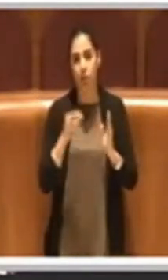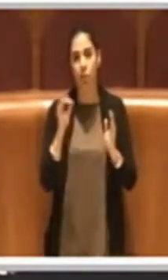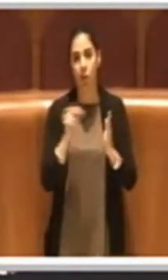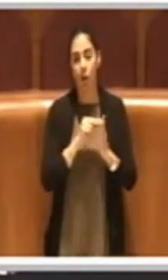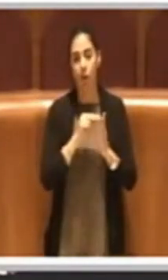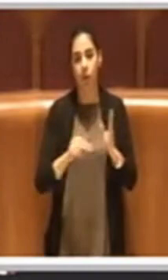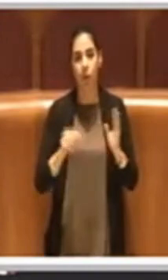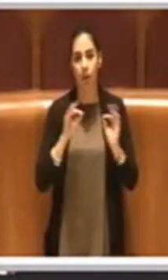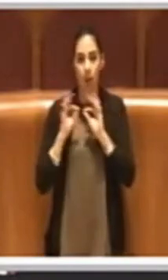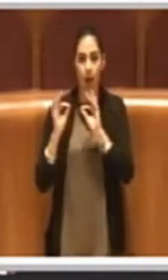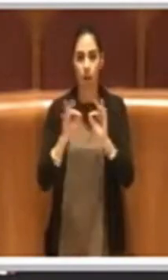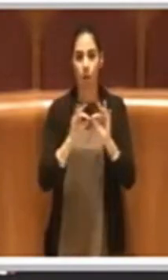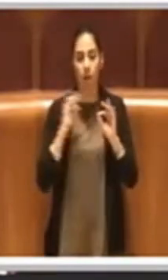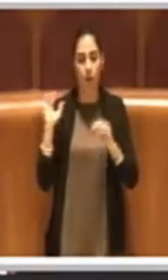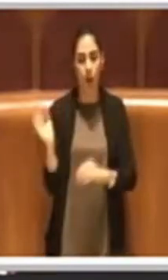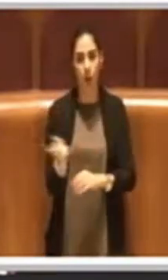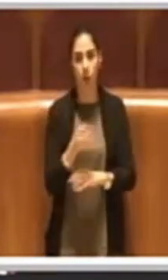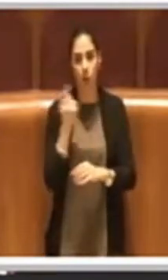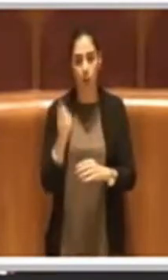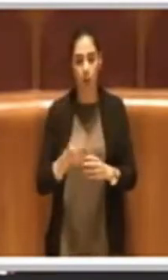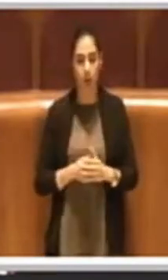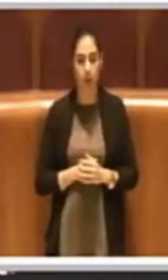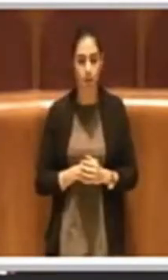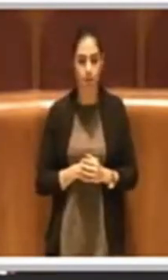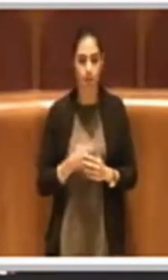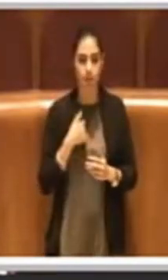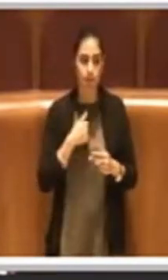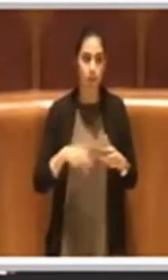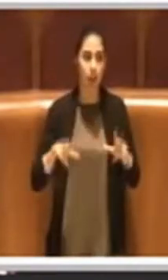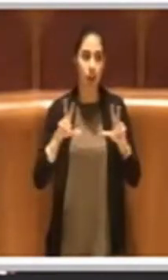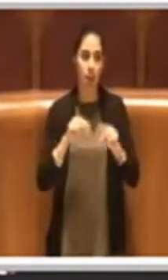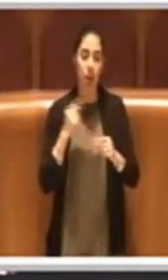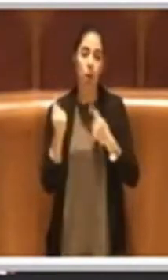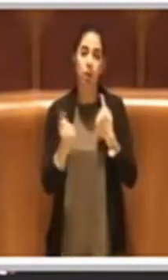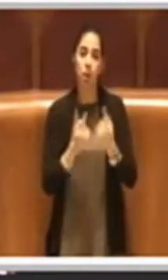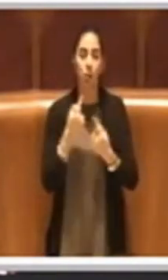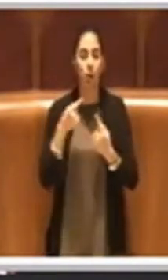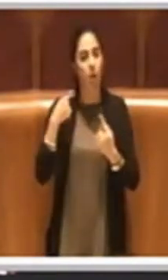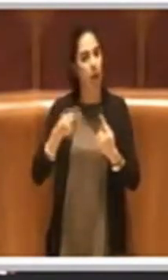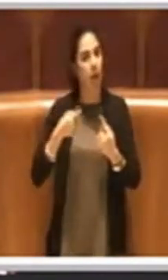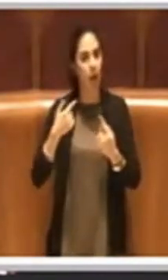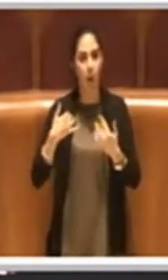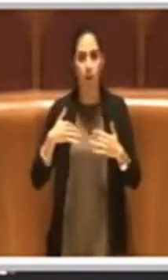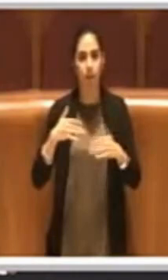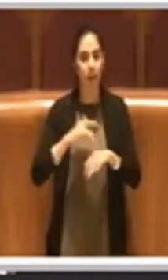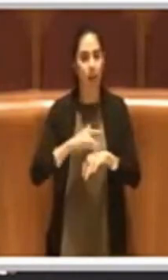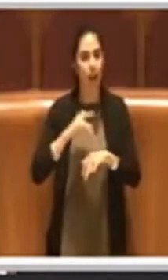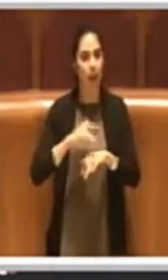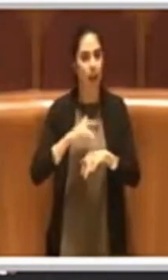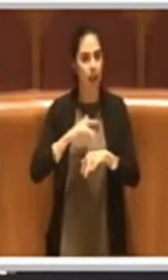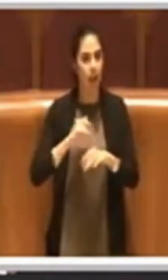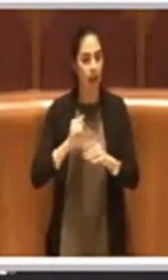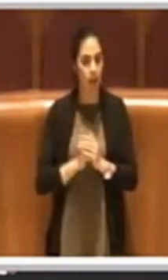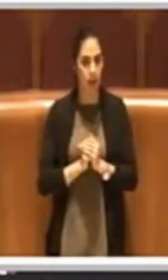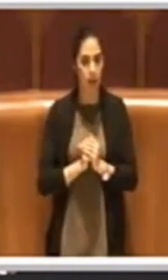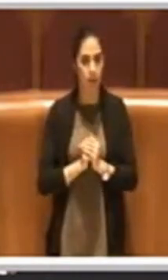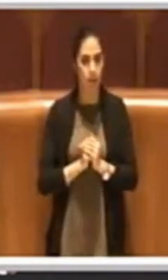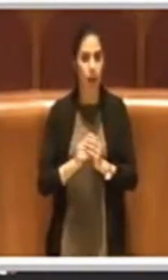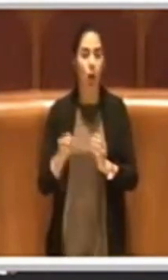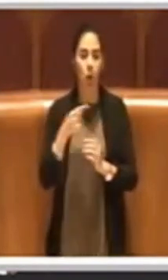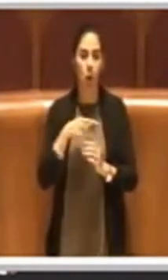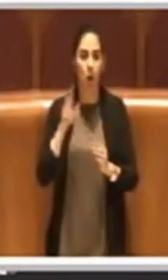da da tutta l'aula ripeto la situazione è ancora molto delicata non è stata presa sotto gamba e